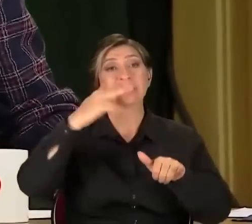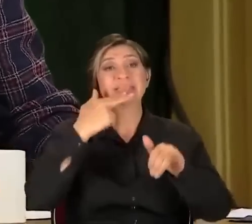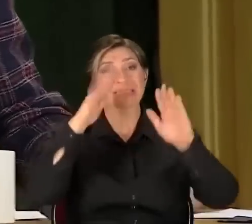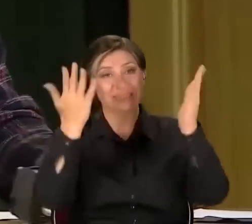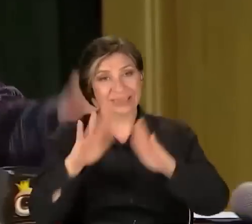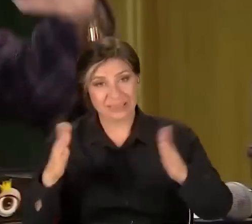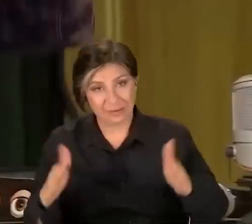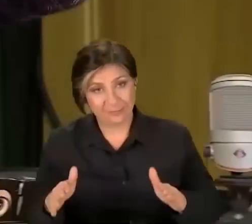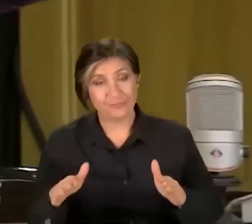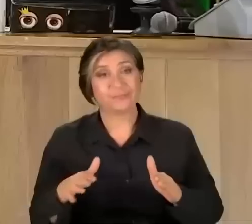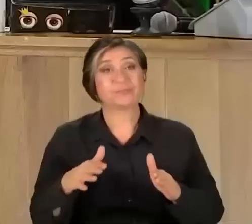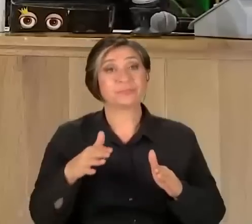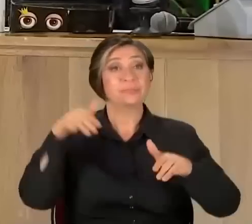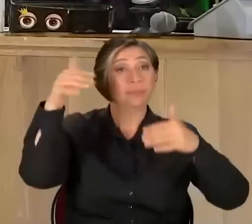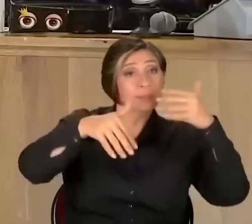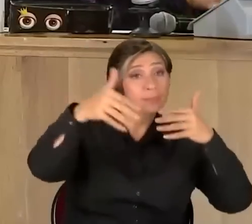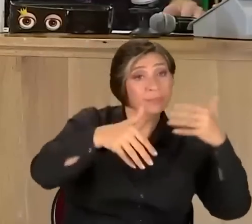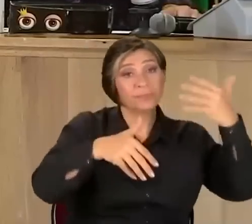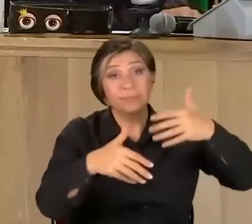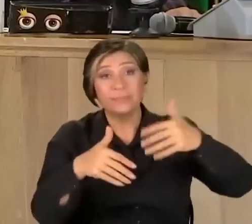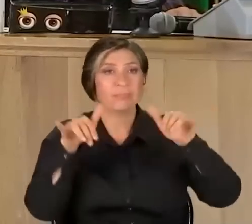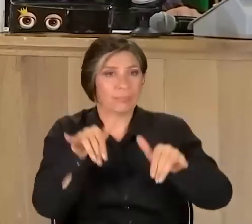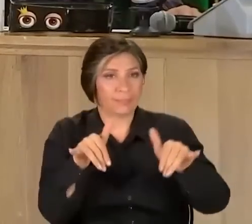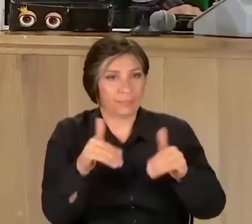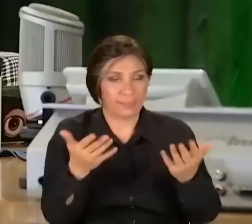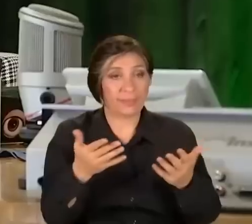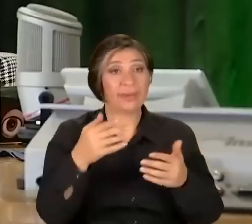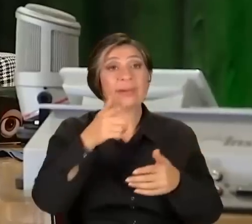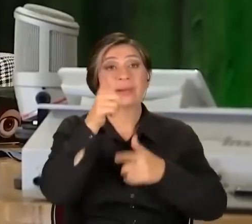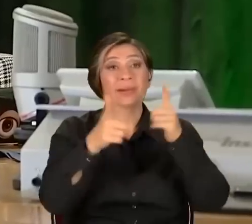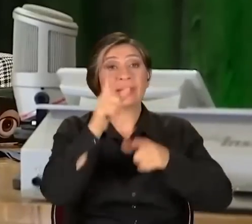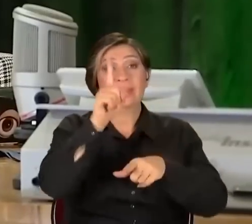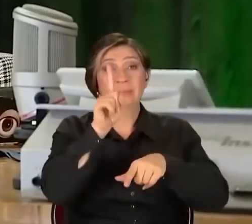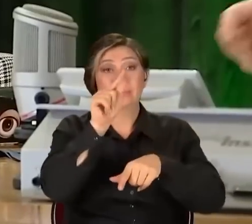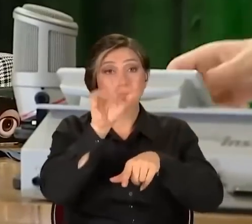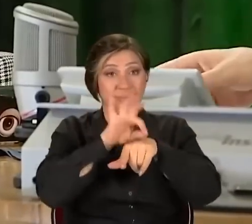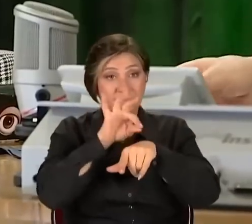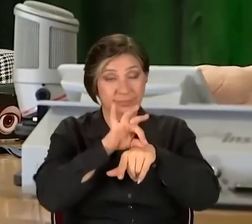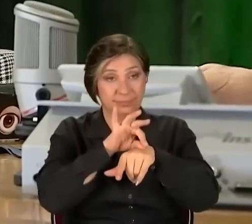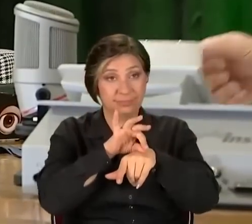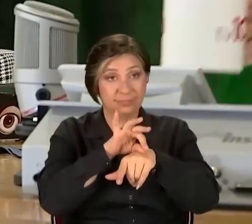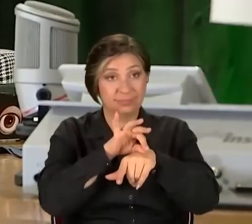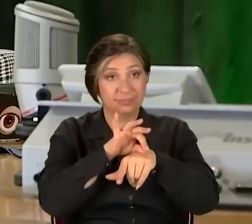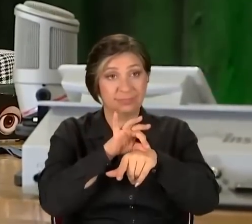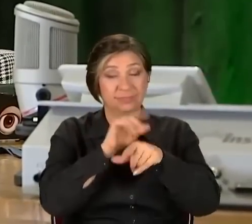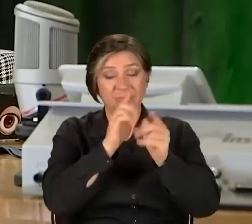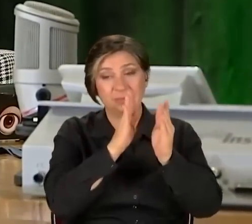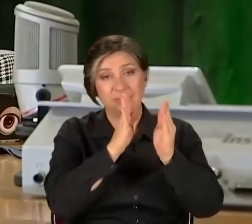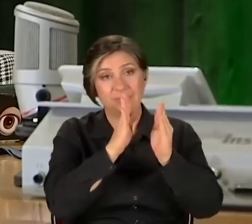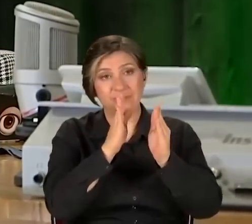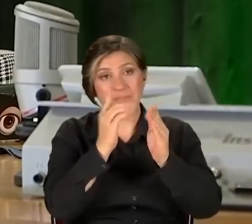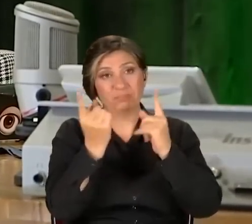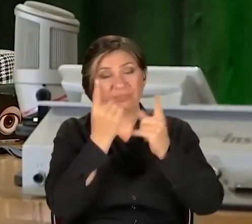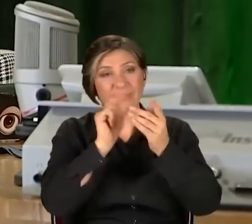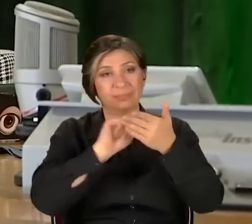kızlar Doğru söylüyorsun abi hareketler klipte ilk bir buçuk dakika sarkastik bir